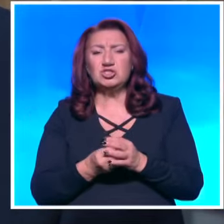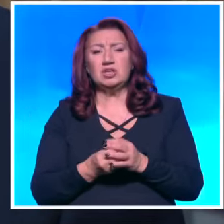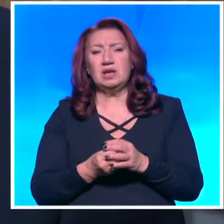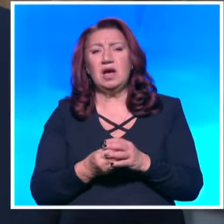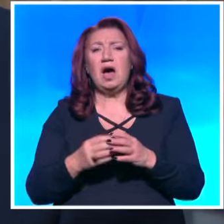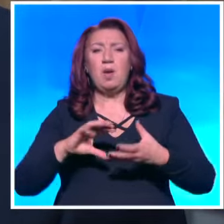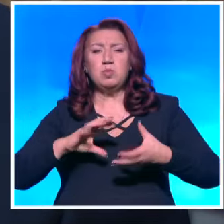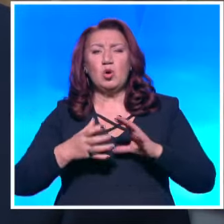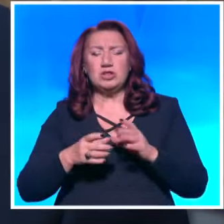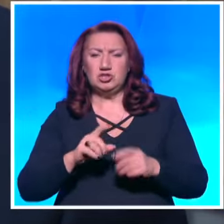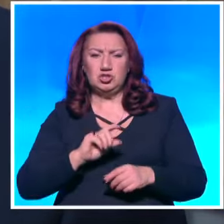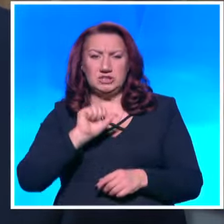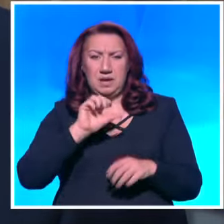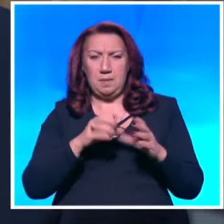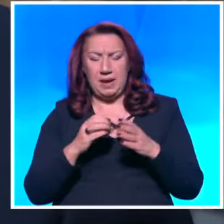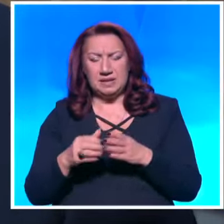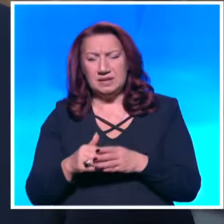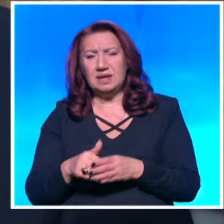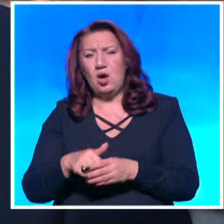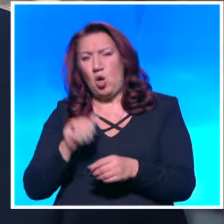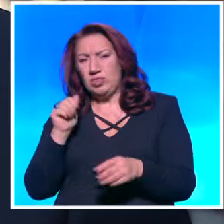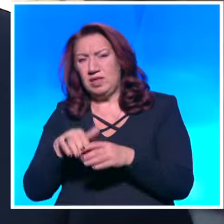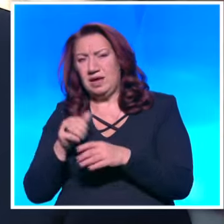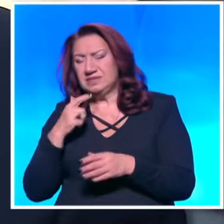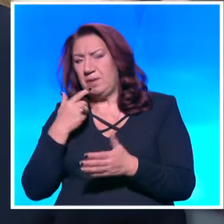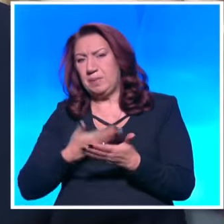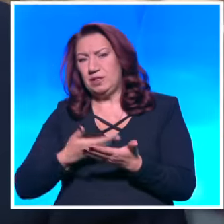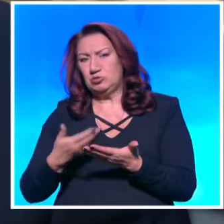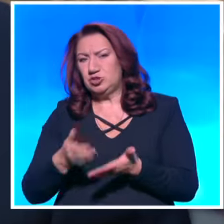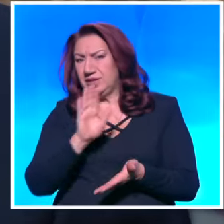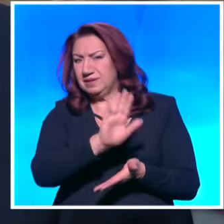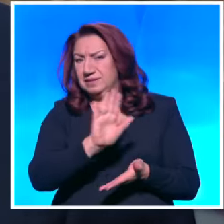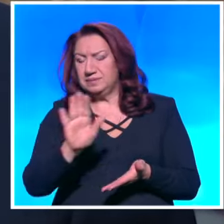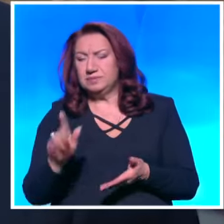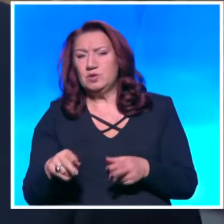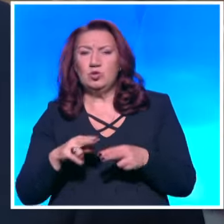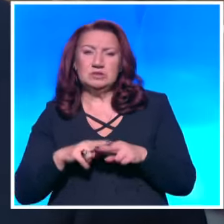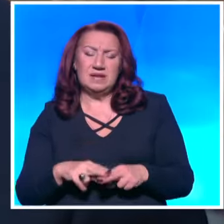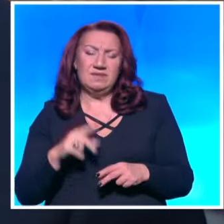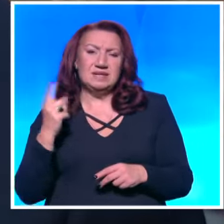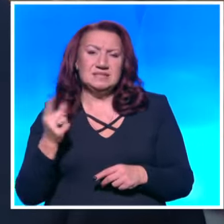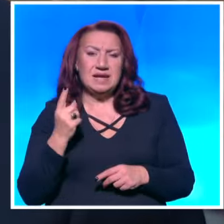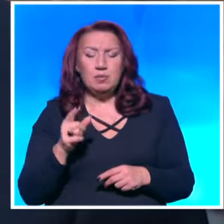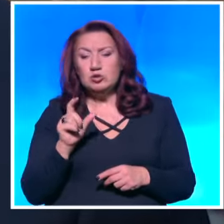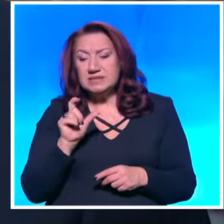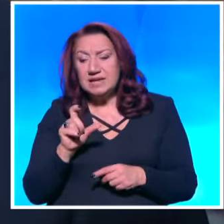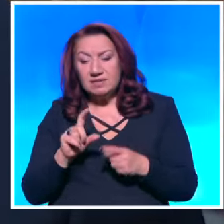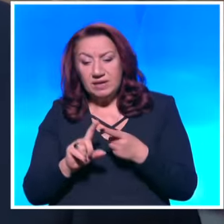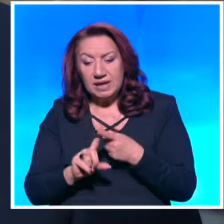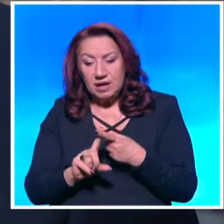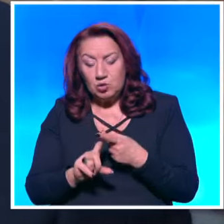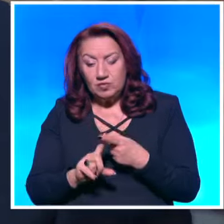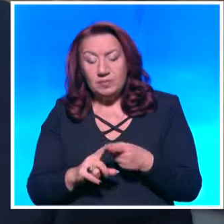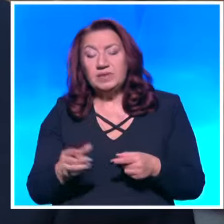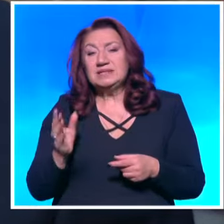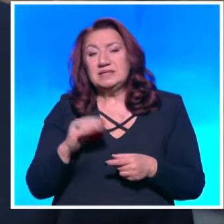номинации да остане само силви кирилов защото има обективна обективен критерий той да бъде избран след като не